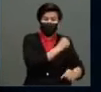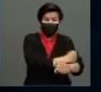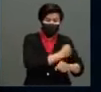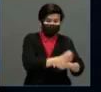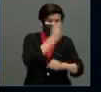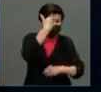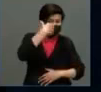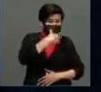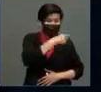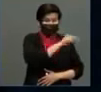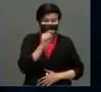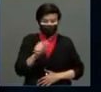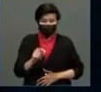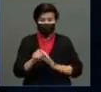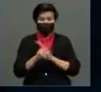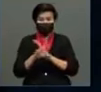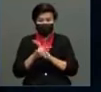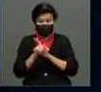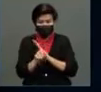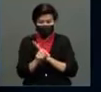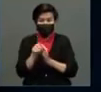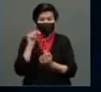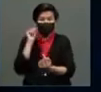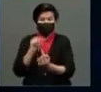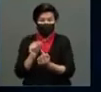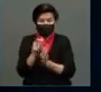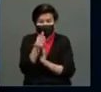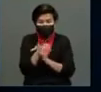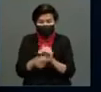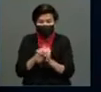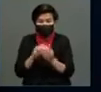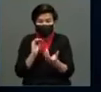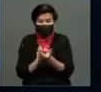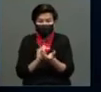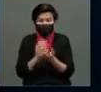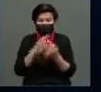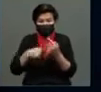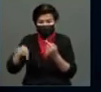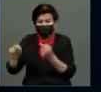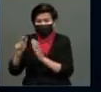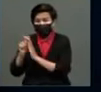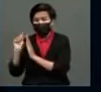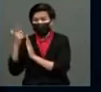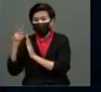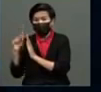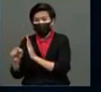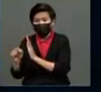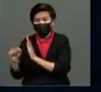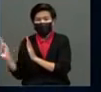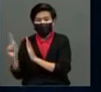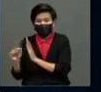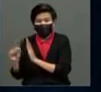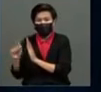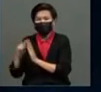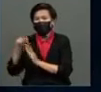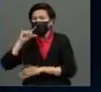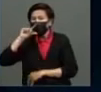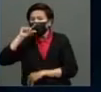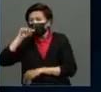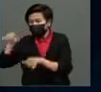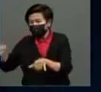นที่เกิดขึ้นจากวงการเล่นลักลอบเล่นการพนันแล้วก็ของอ่างทองก็ลักลอบเล่นไก่ชน